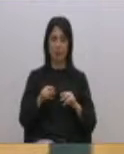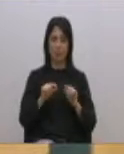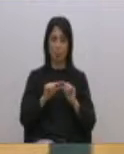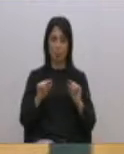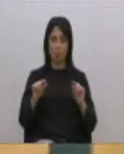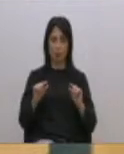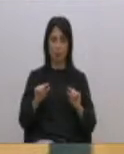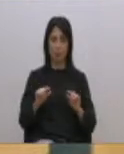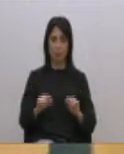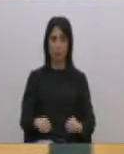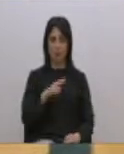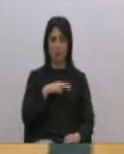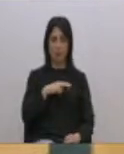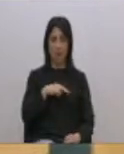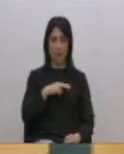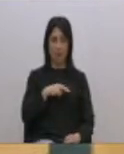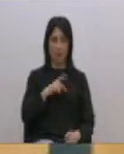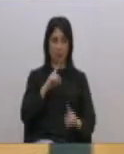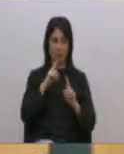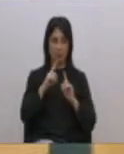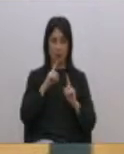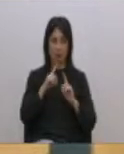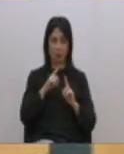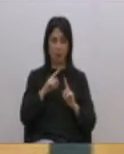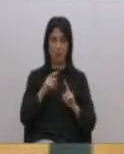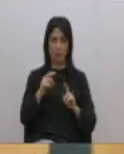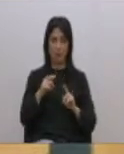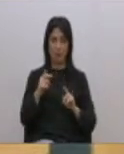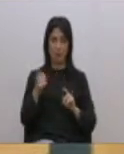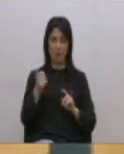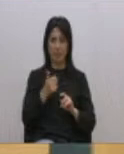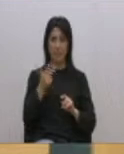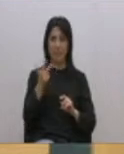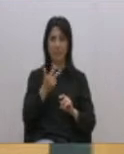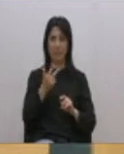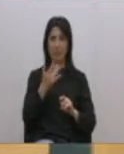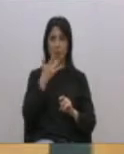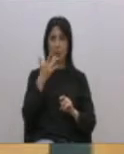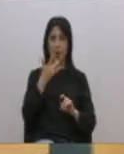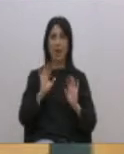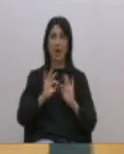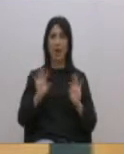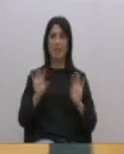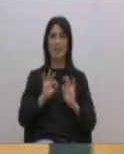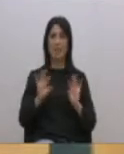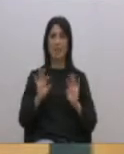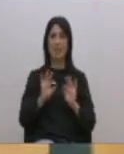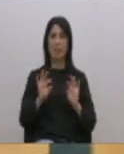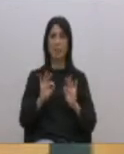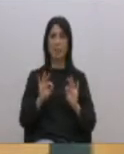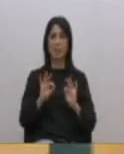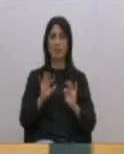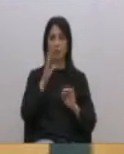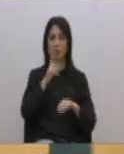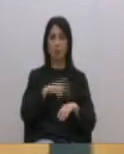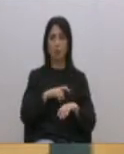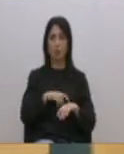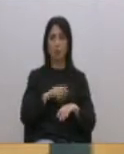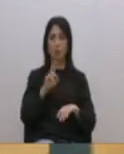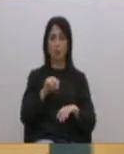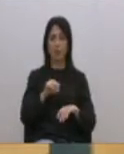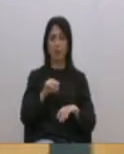amuchli, plenarul Slomis Kvili Samșavas politicuri განცხადებების დრო